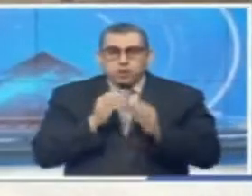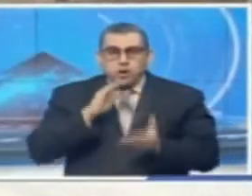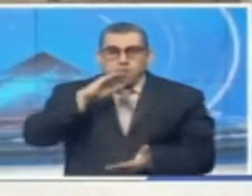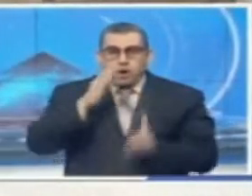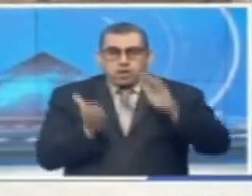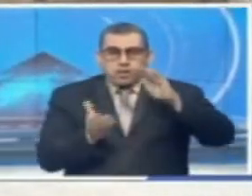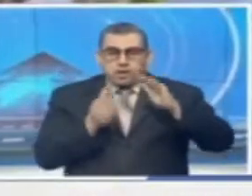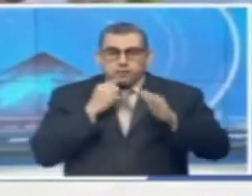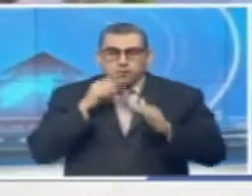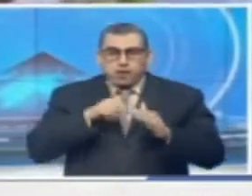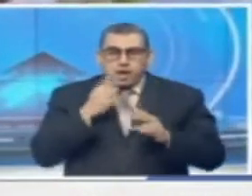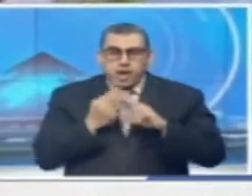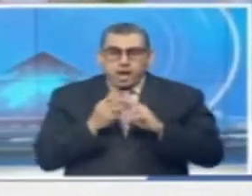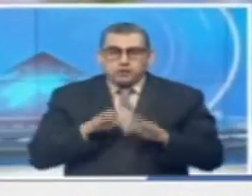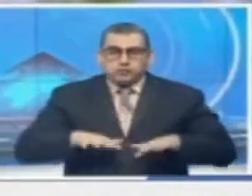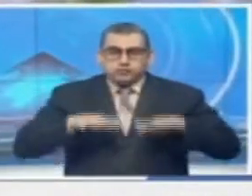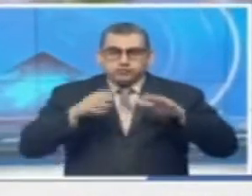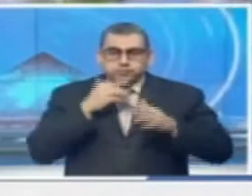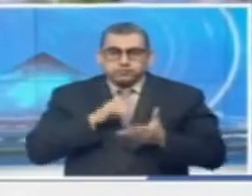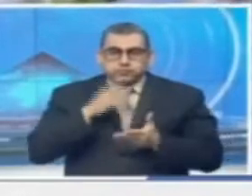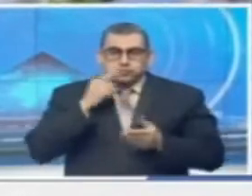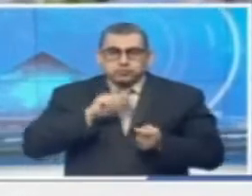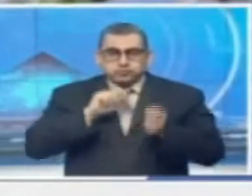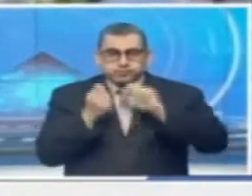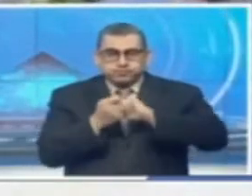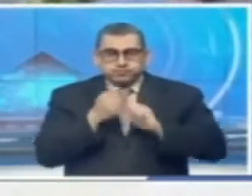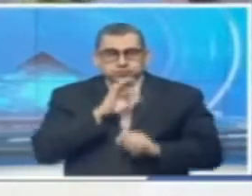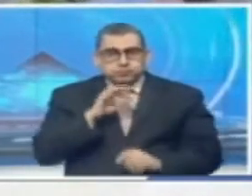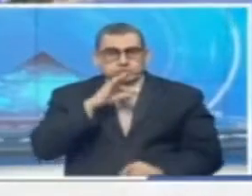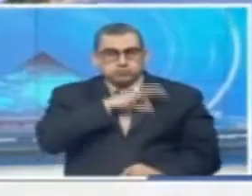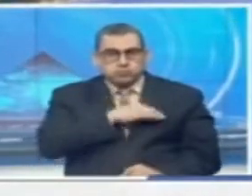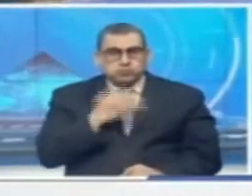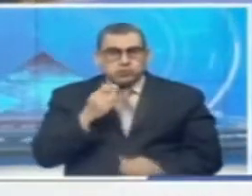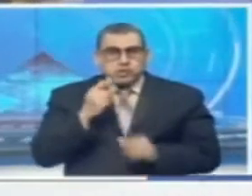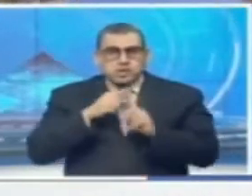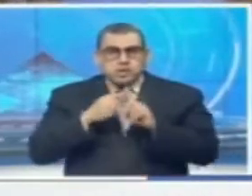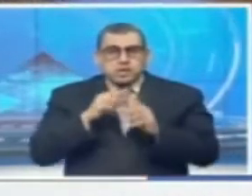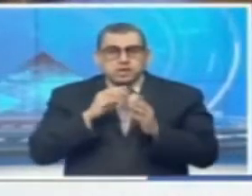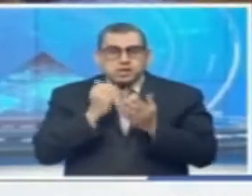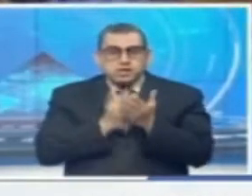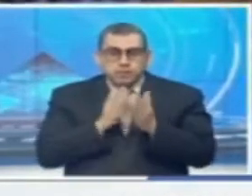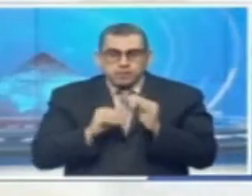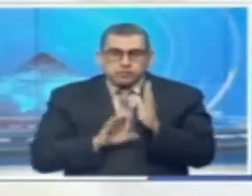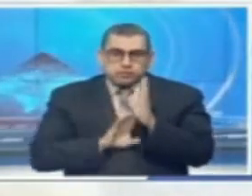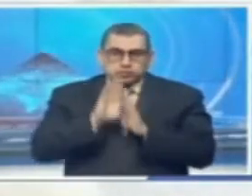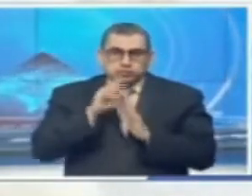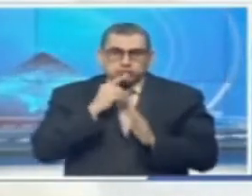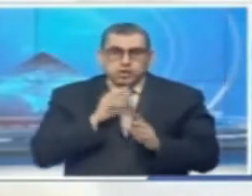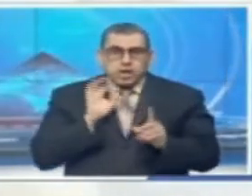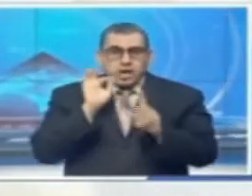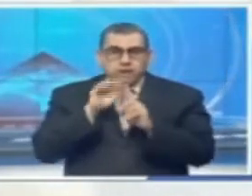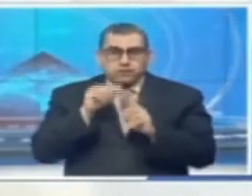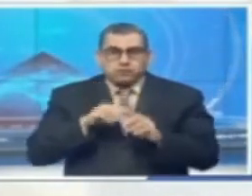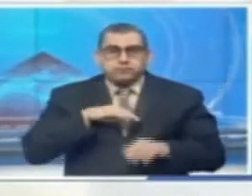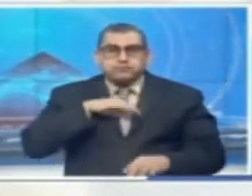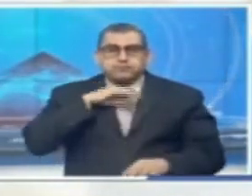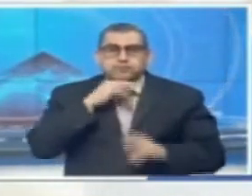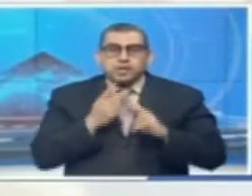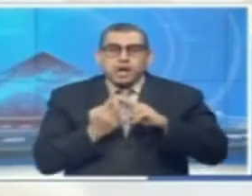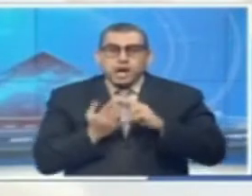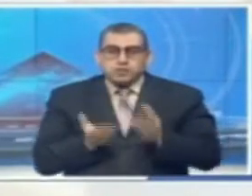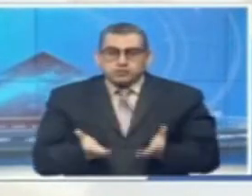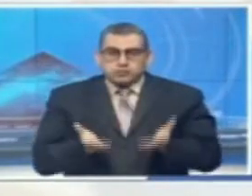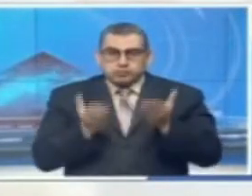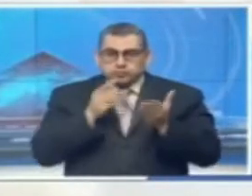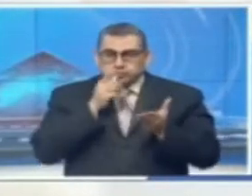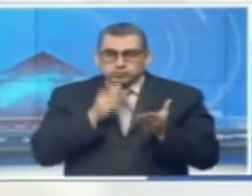7 مليارات و200 مليون قدم مكعب من الغاز يوميا، والتي انعكست إيجابا على نمو الاقتصاد المصري. وصلنا للاكتفاء الذاتي للغاز الطبيعي،